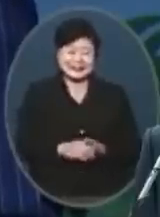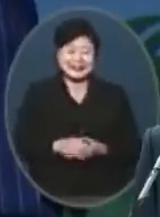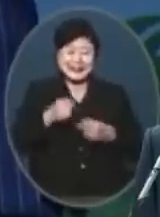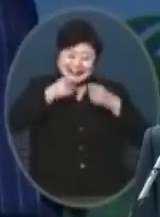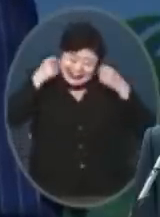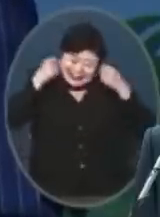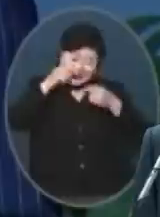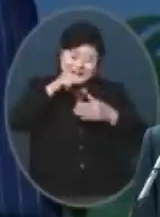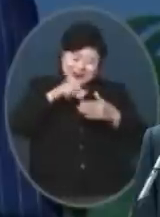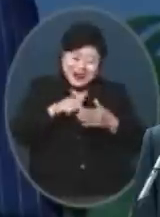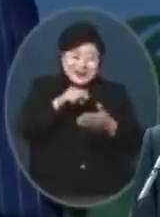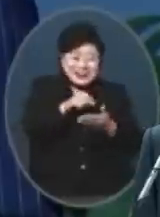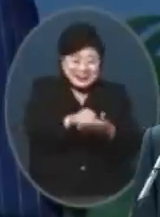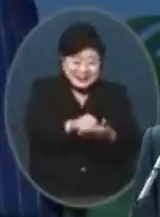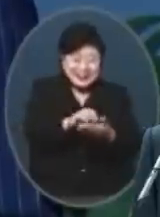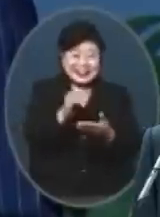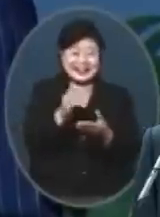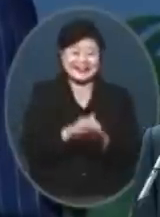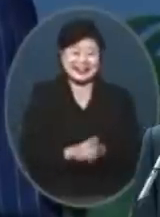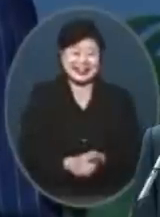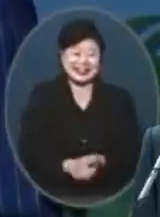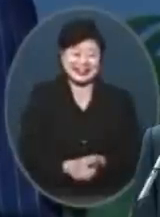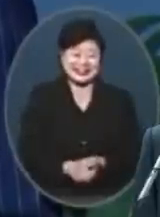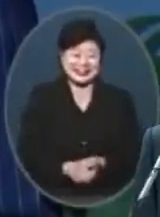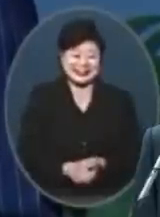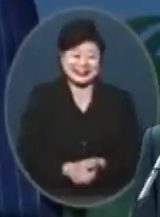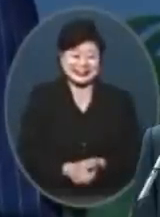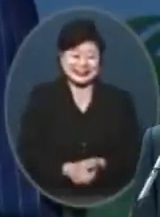즐거움이 마음을 점유하는 것입니다.